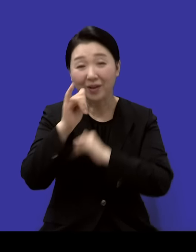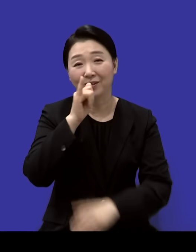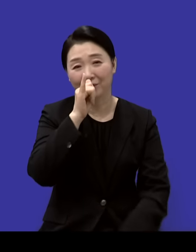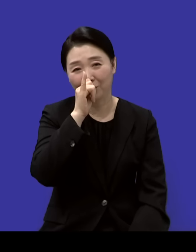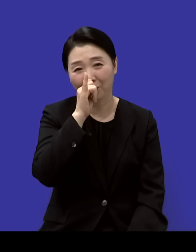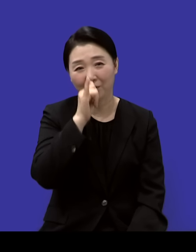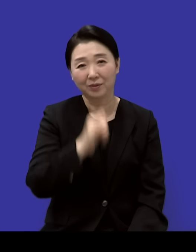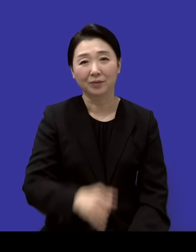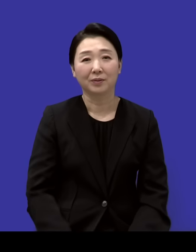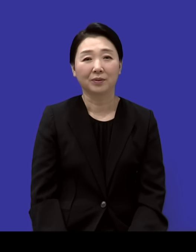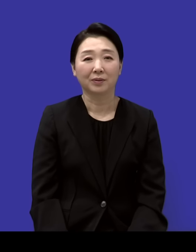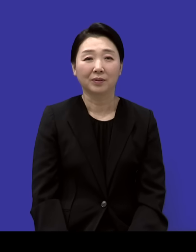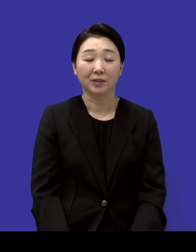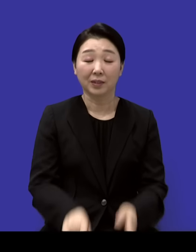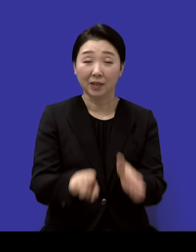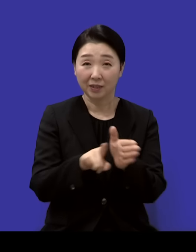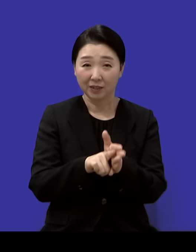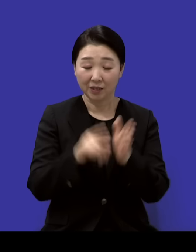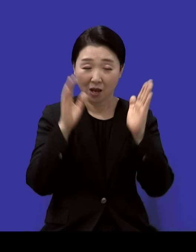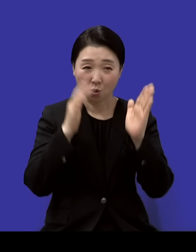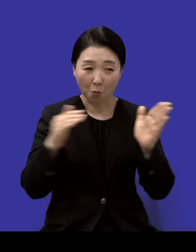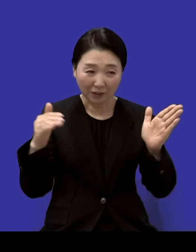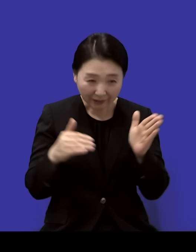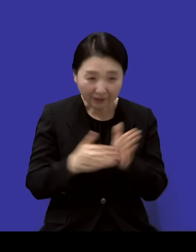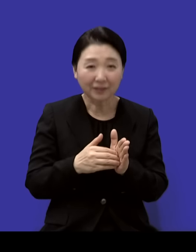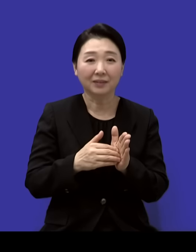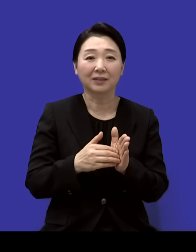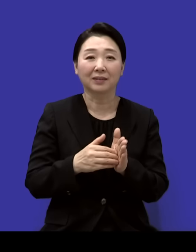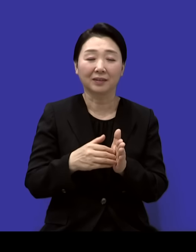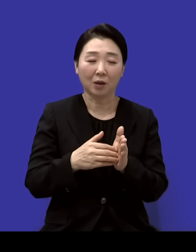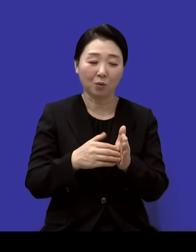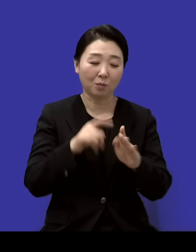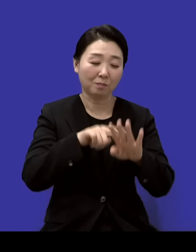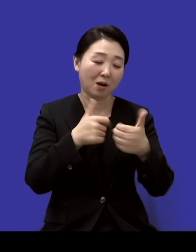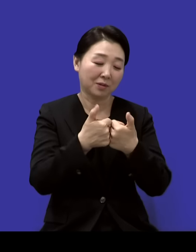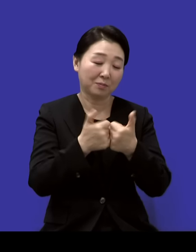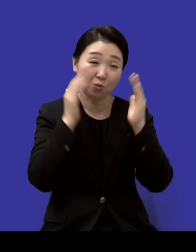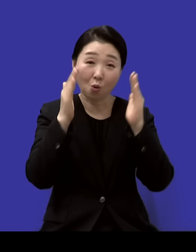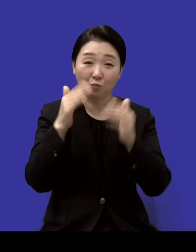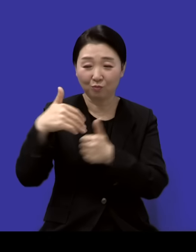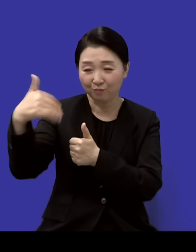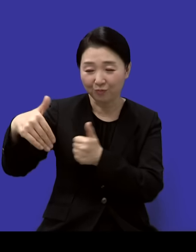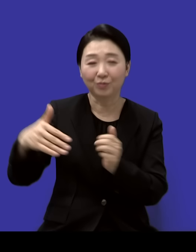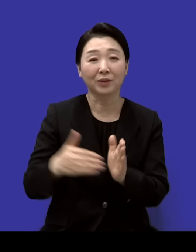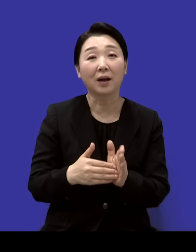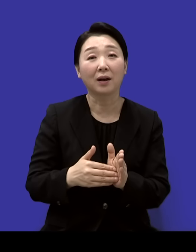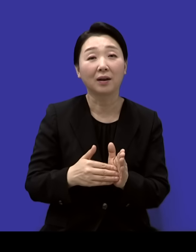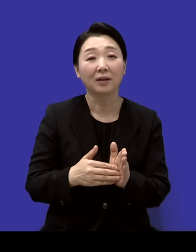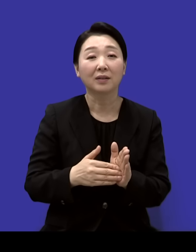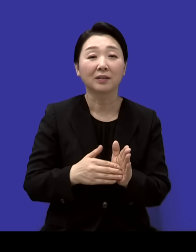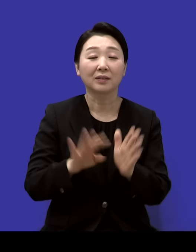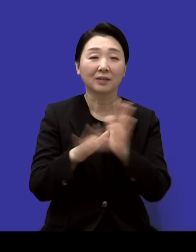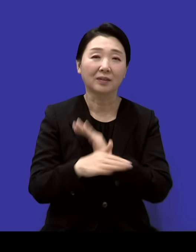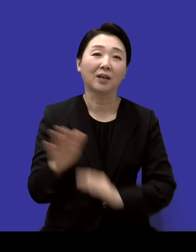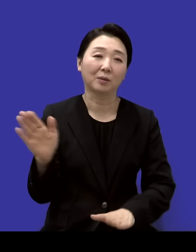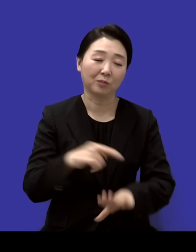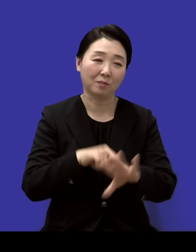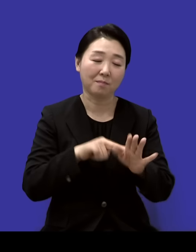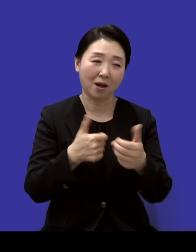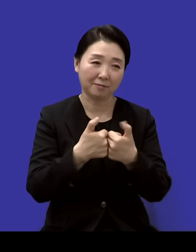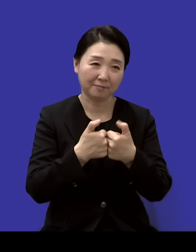아빠가 이제는 신학을 그만하고 심리학을 해보는 게 어떻겠냐 해서 말씀을 해주셨어요. 그래서 심리학을 이제 그때부터 본격적으로